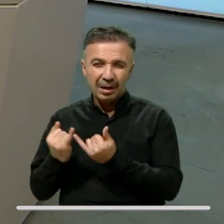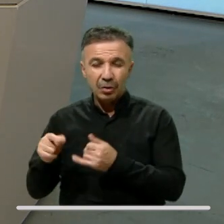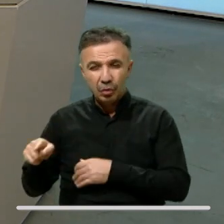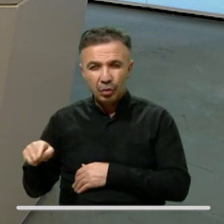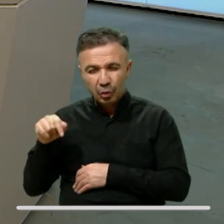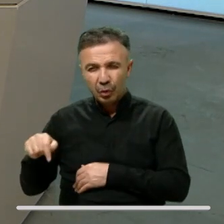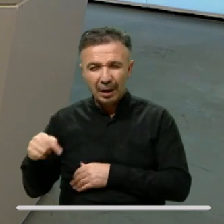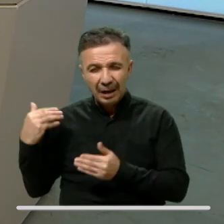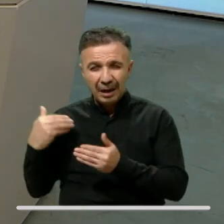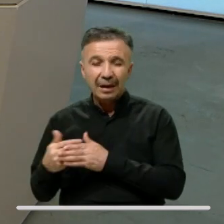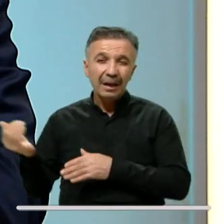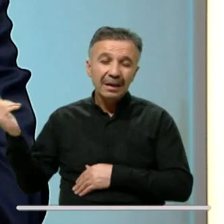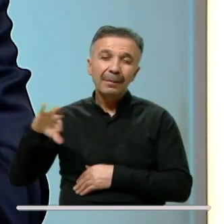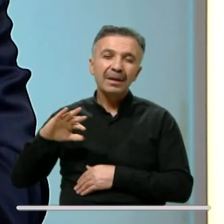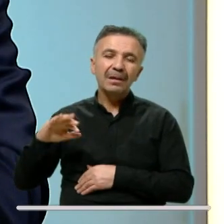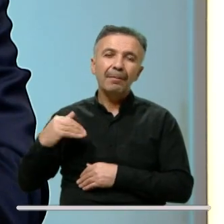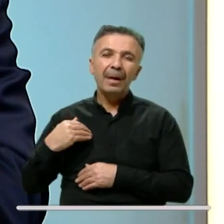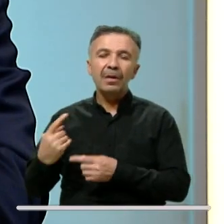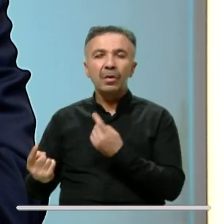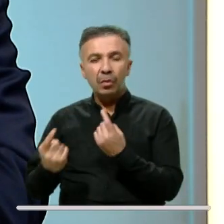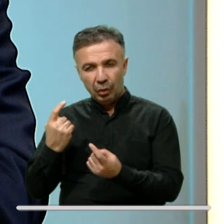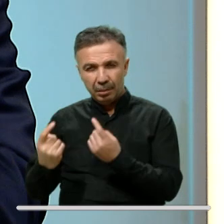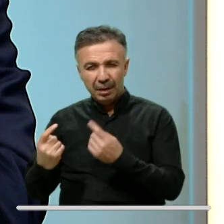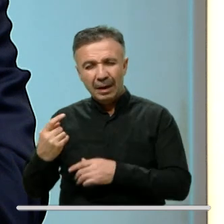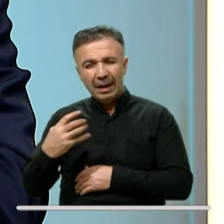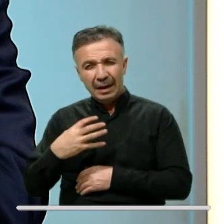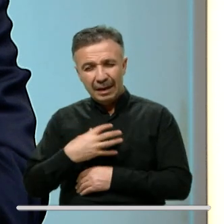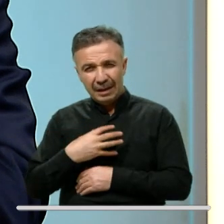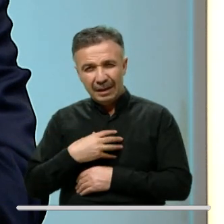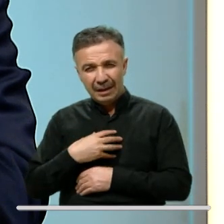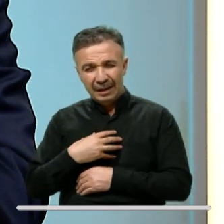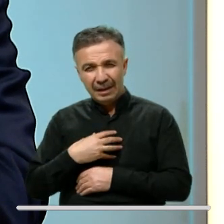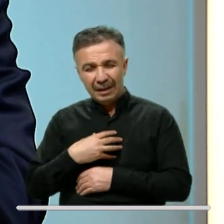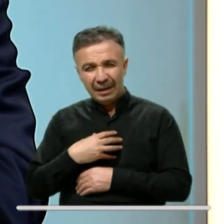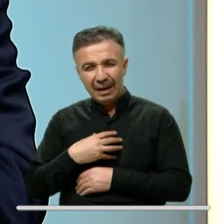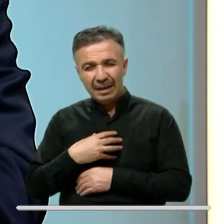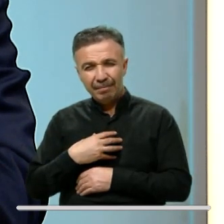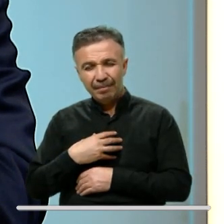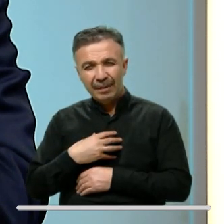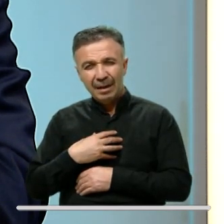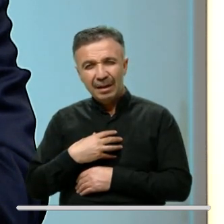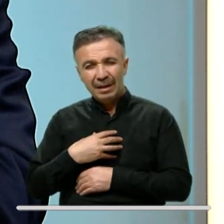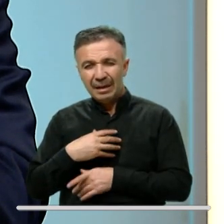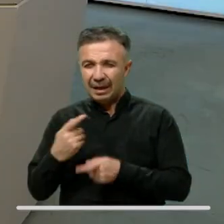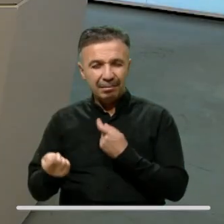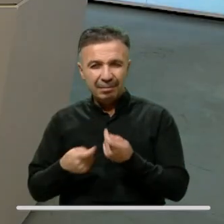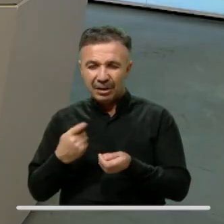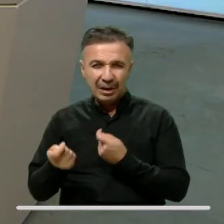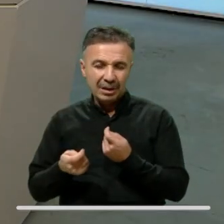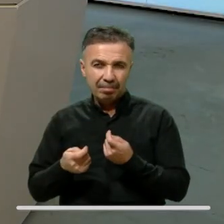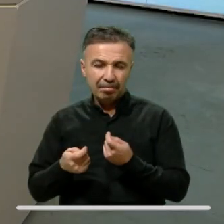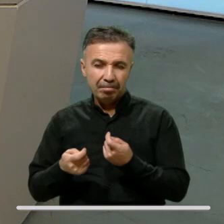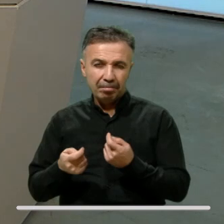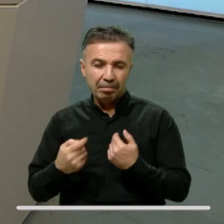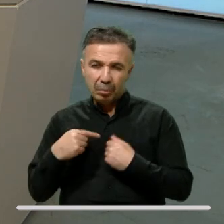kadar gelmezseniz ben mahsulümü kendim şey yapacağım, devşireceğim. Hı hı. Ve eğer